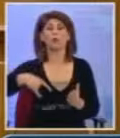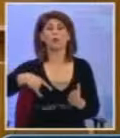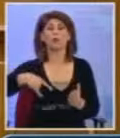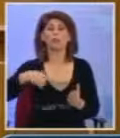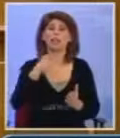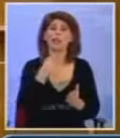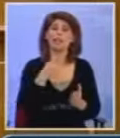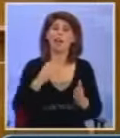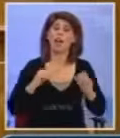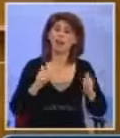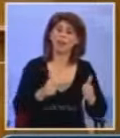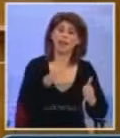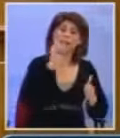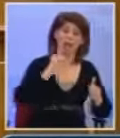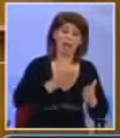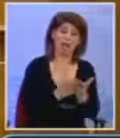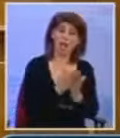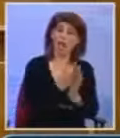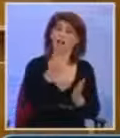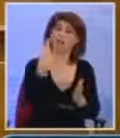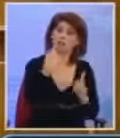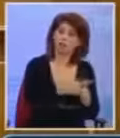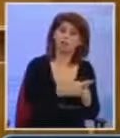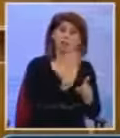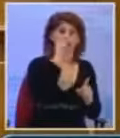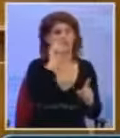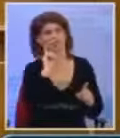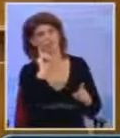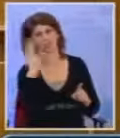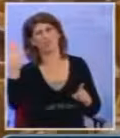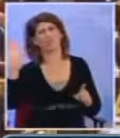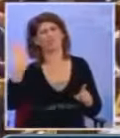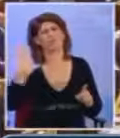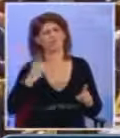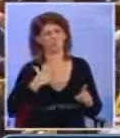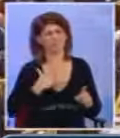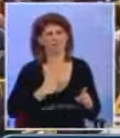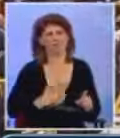Ανδρία λέει είναι αρετή και των ανδρών και των γυναικών. Ας μην παρεξηγήσετε λοιπόν τόσο εύκολα.